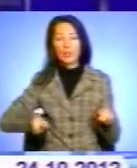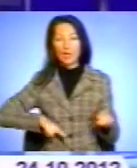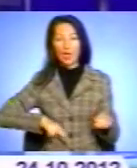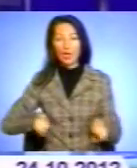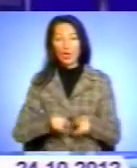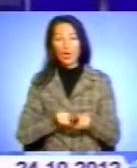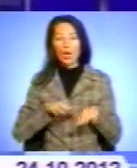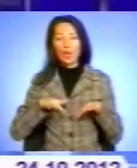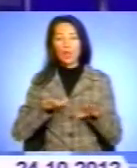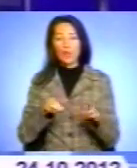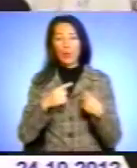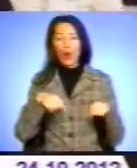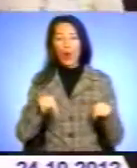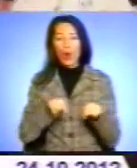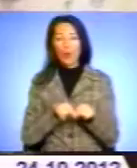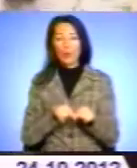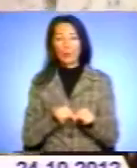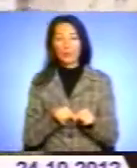колами автономії.